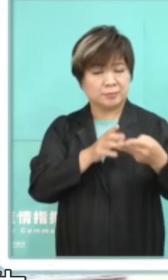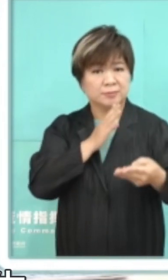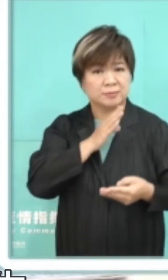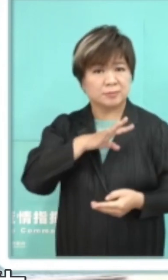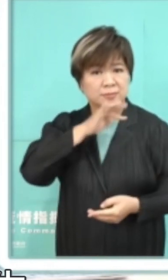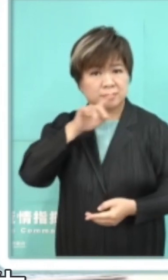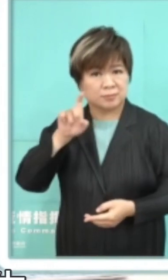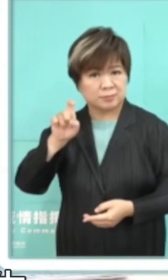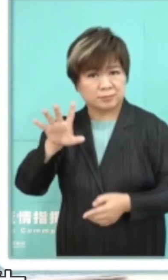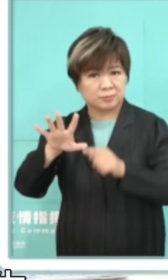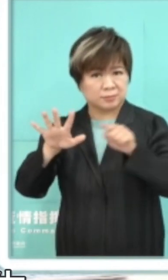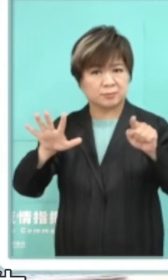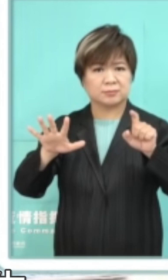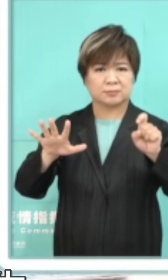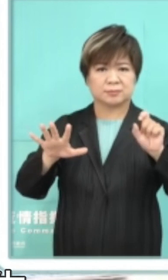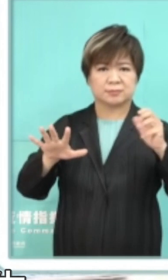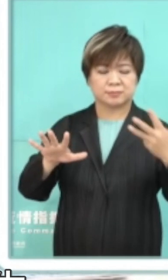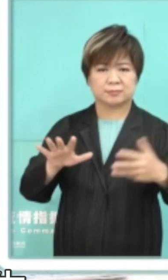在